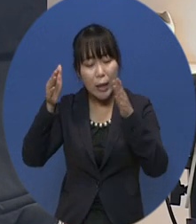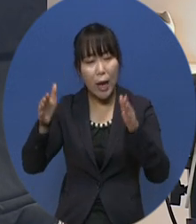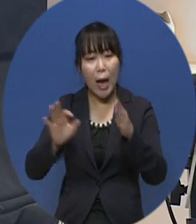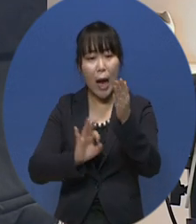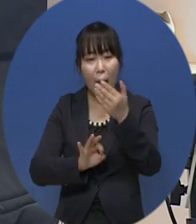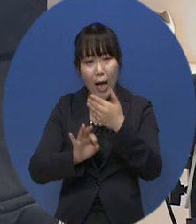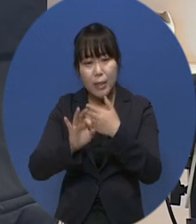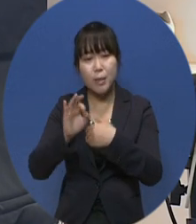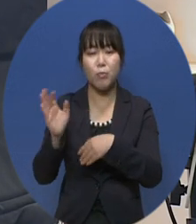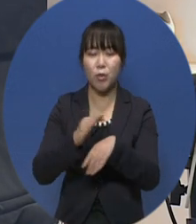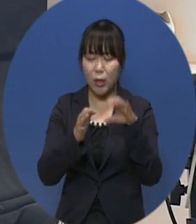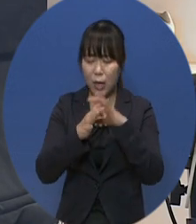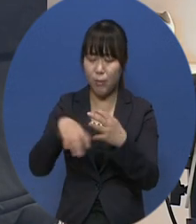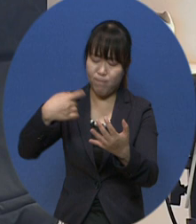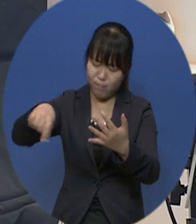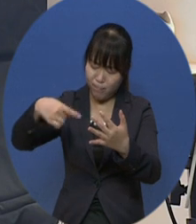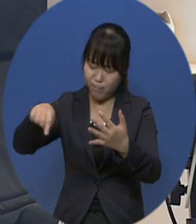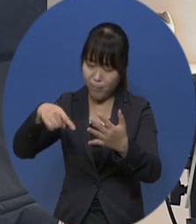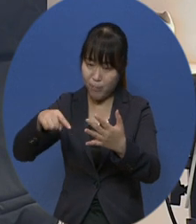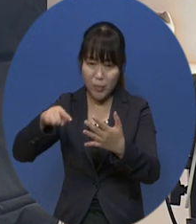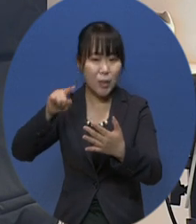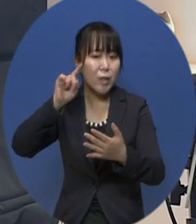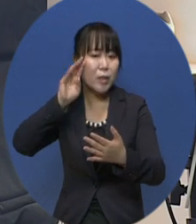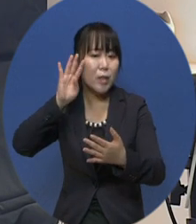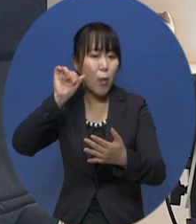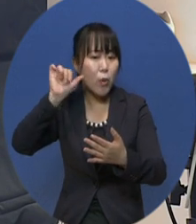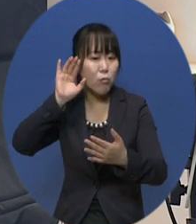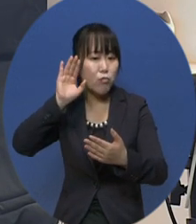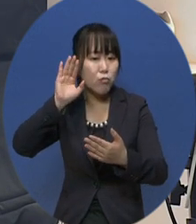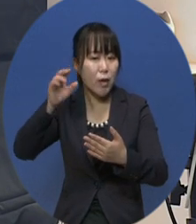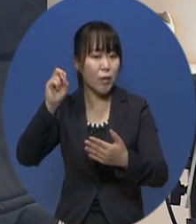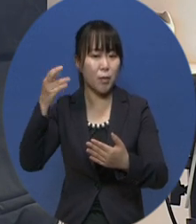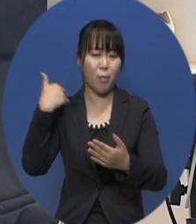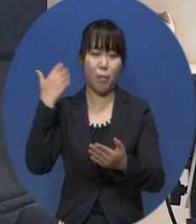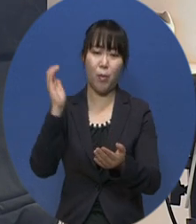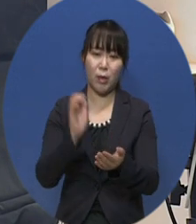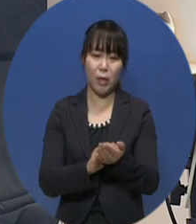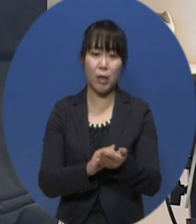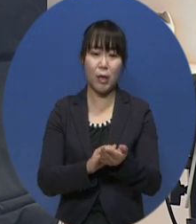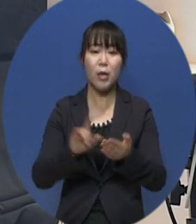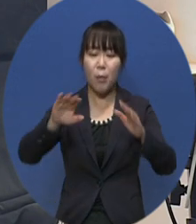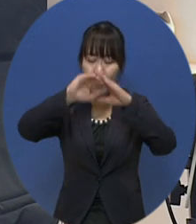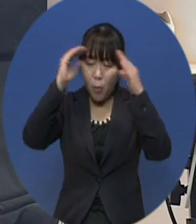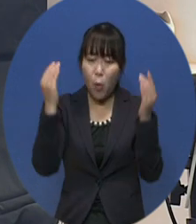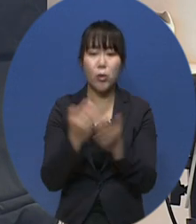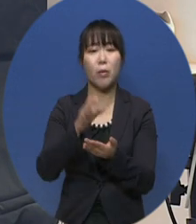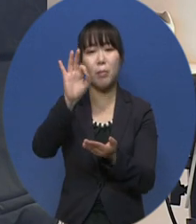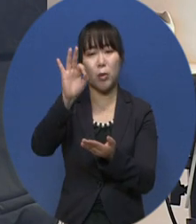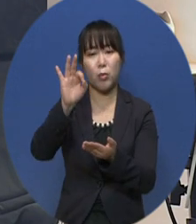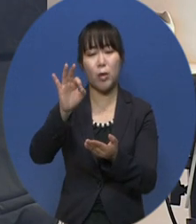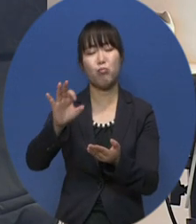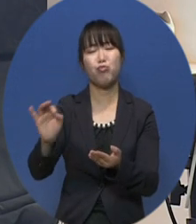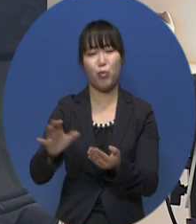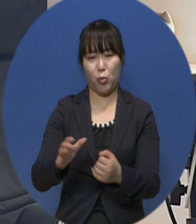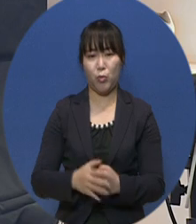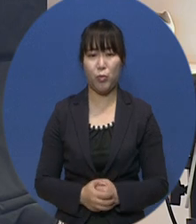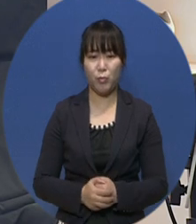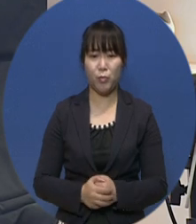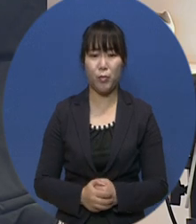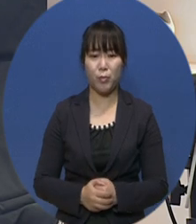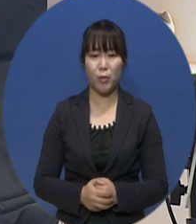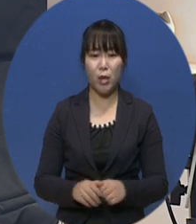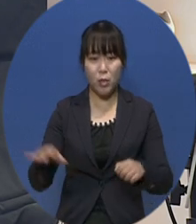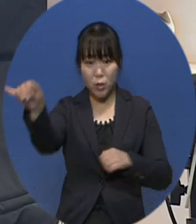아침에 가서 계속 교육을 해주고 네. 4, 5일을 교육 후에 다시 복귀를 하죠. 네, 모든 비용은 무료입니다. 모두 무료로? 네,